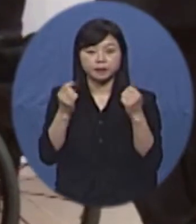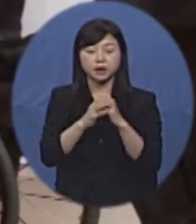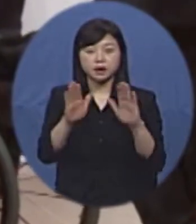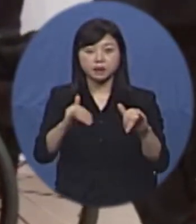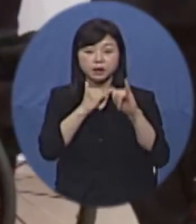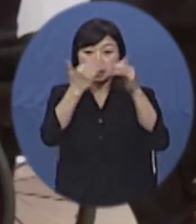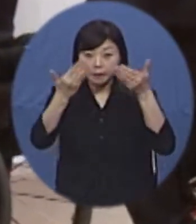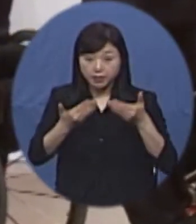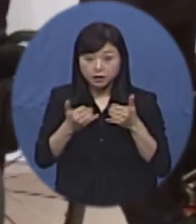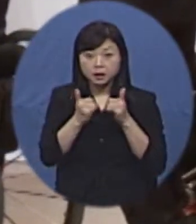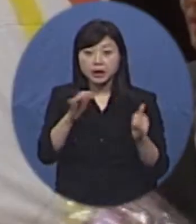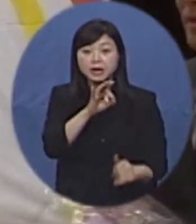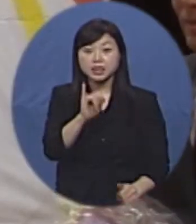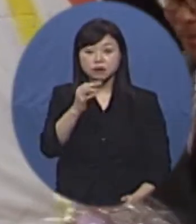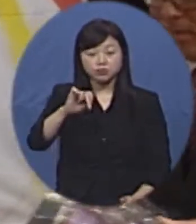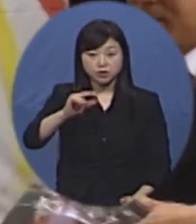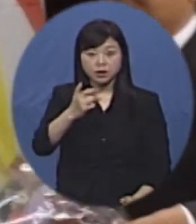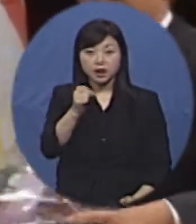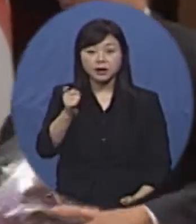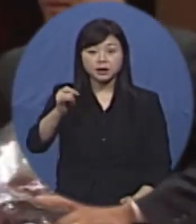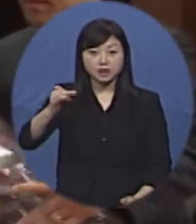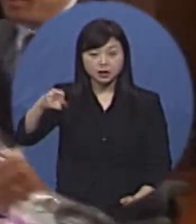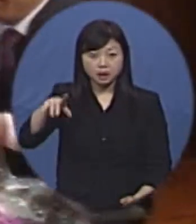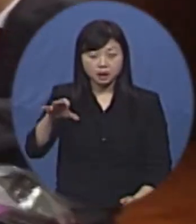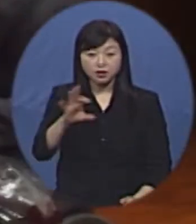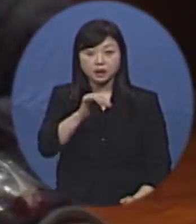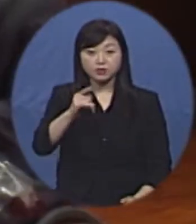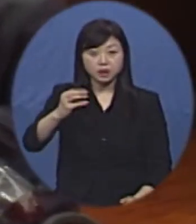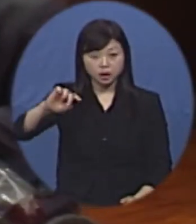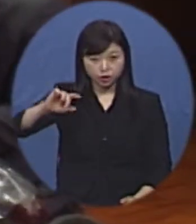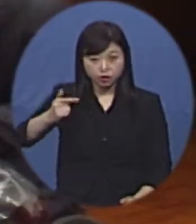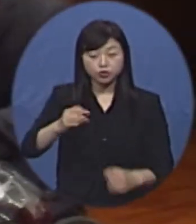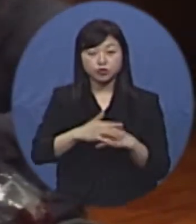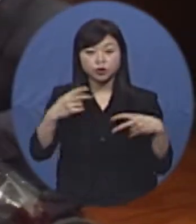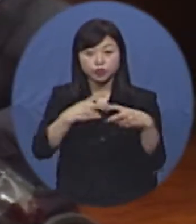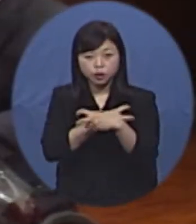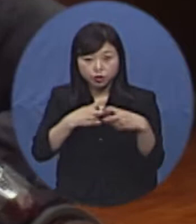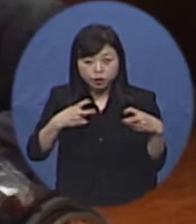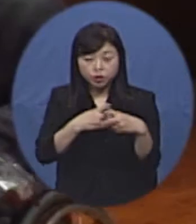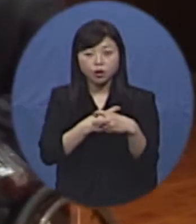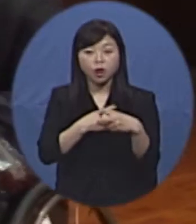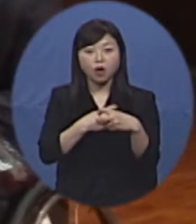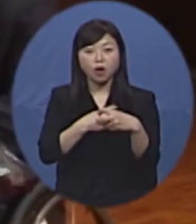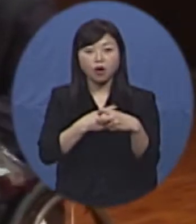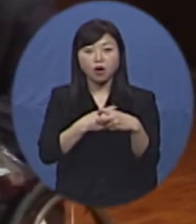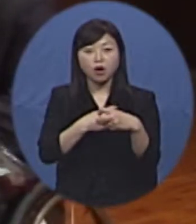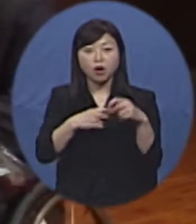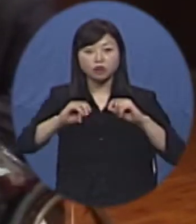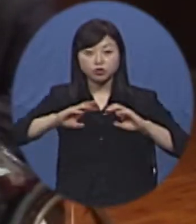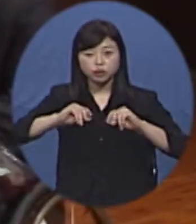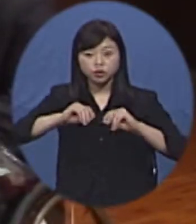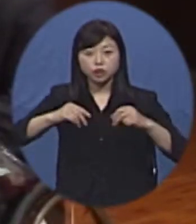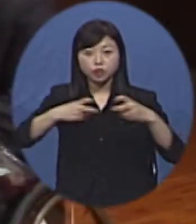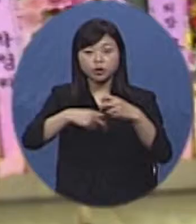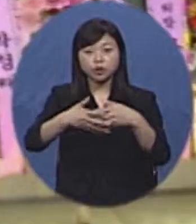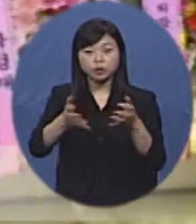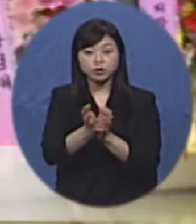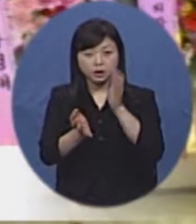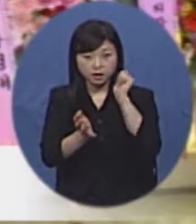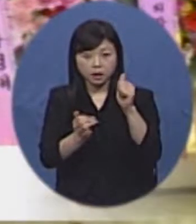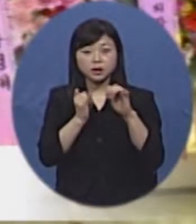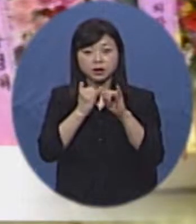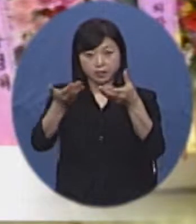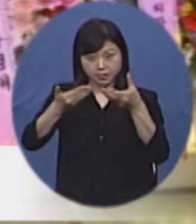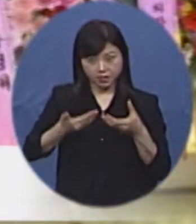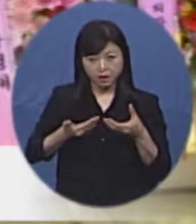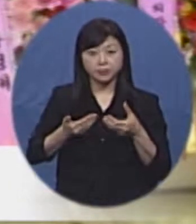수상자로 선정된 이우연, 한재경, 임재윤 씨는 국토교통부 장관 표창과 함께 상금을 전달받았습니다. 너무 큰